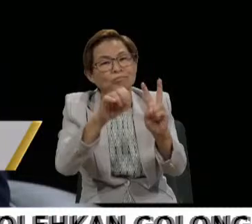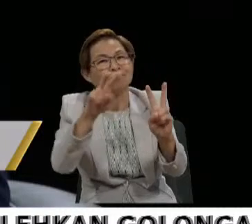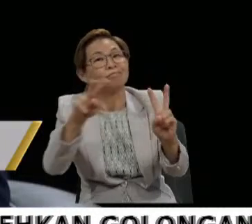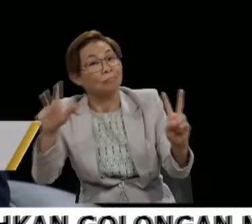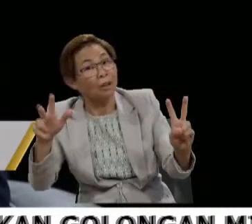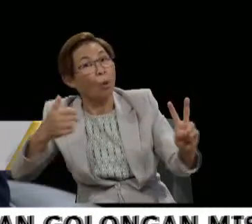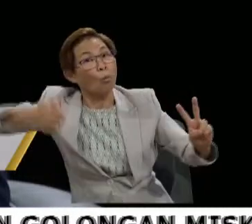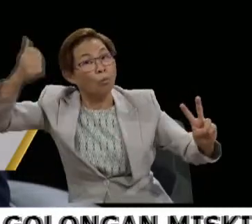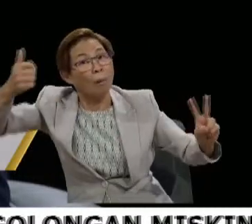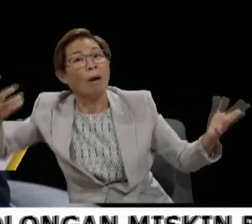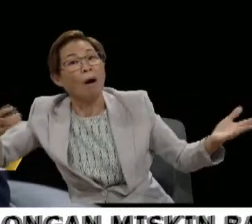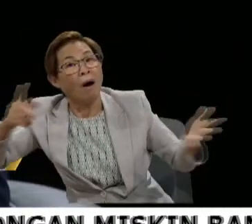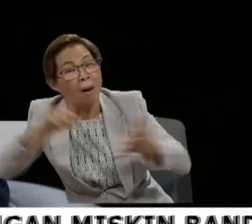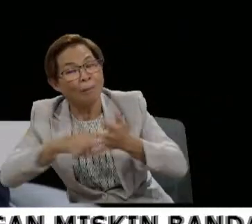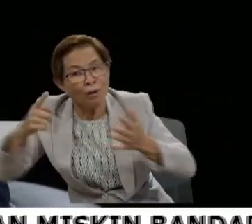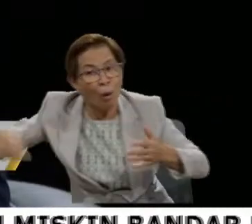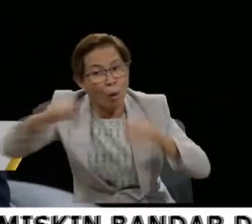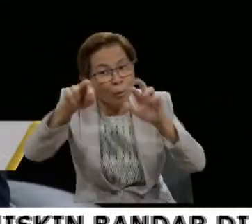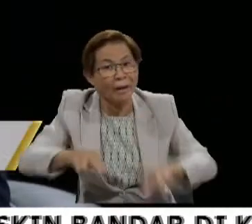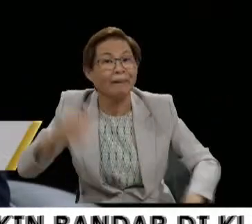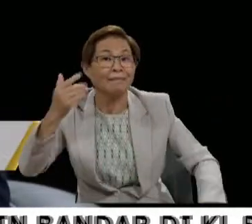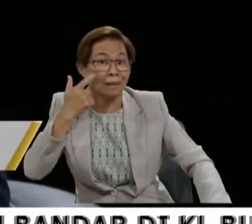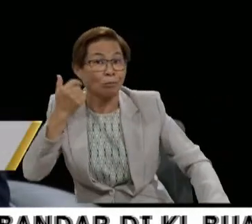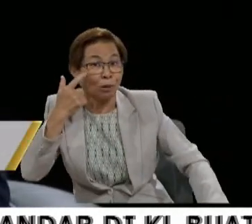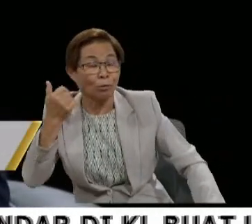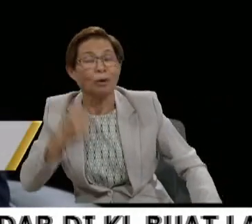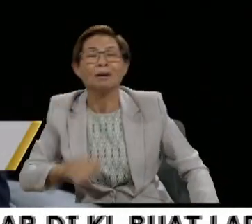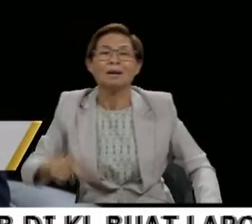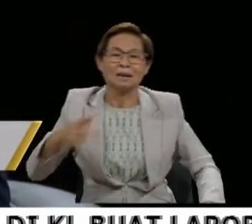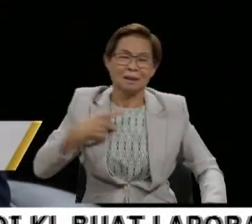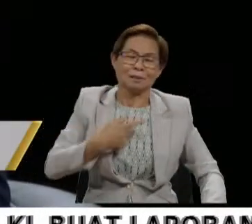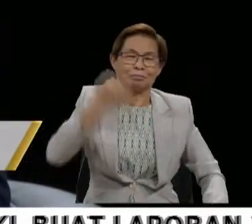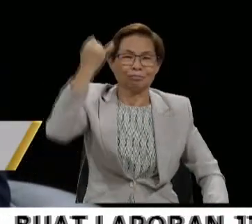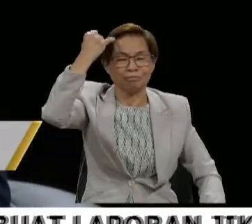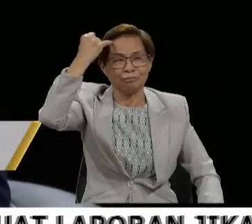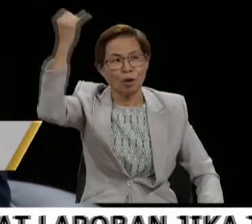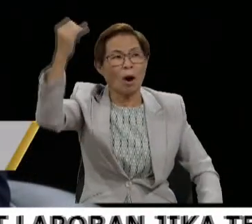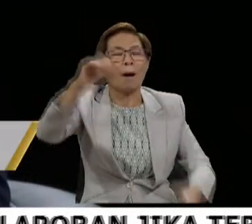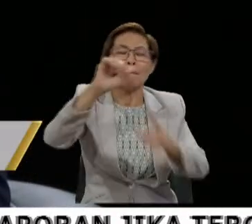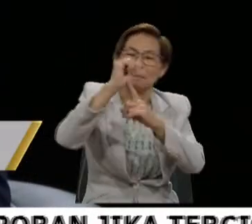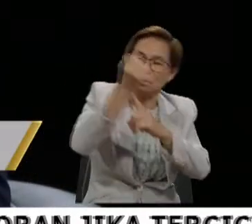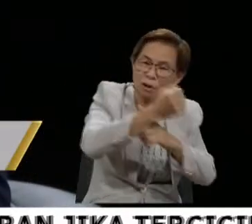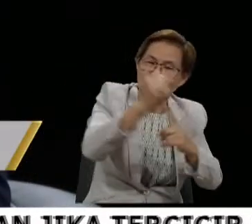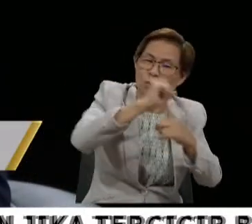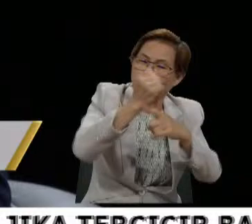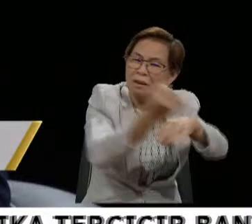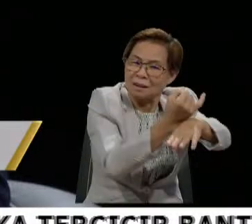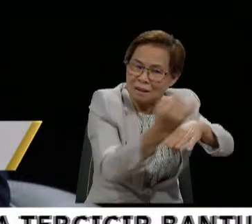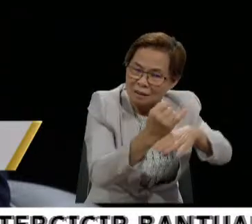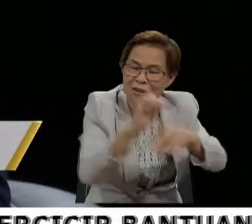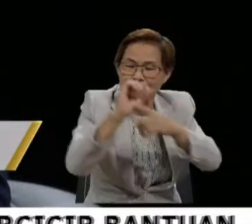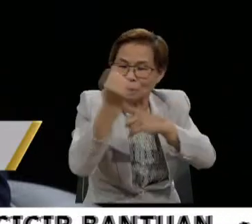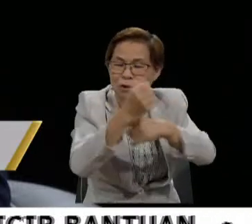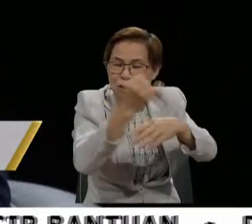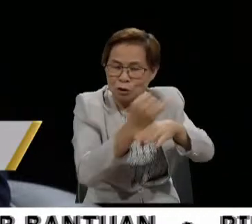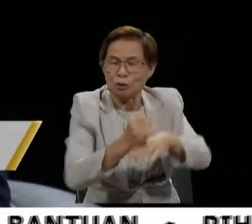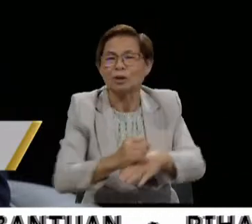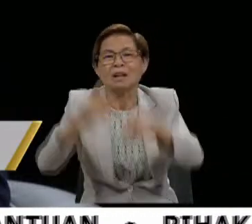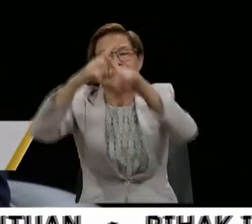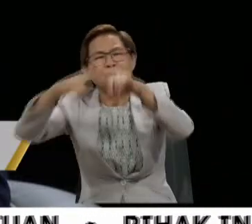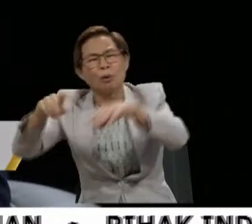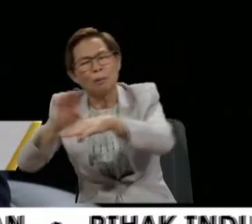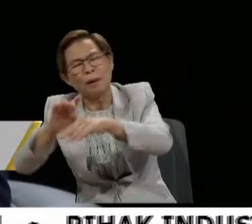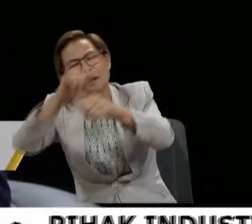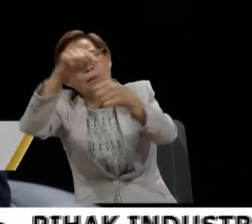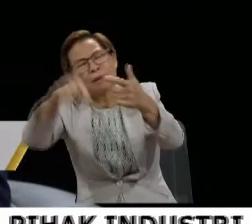ya kita dah juga Minta pendapat persatuan-persatuan industri ya dewan perniagaan dan